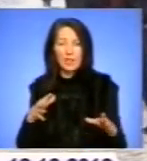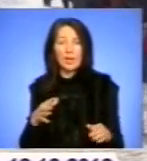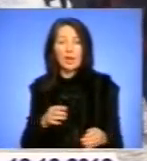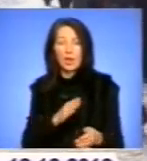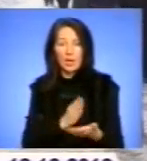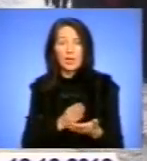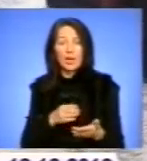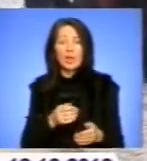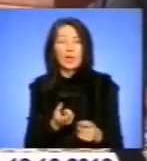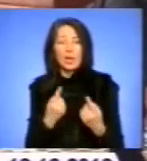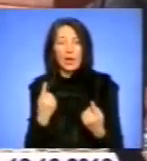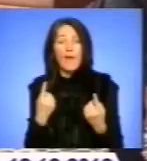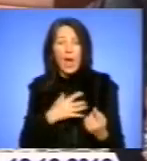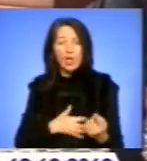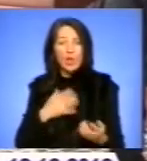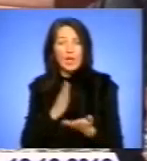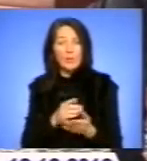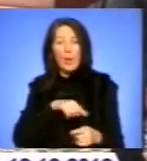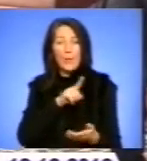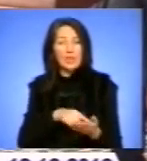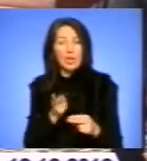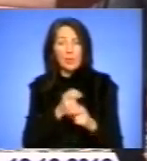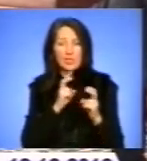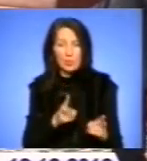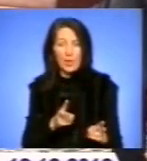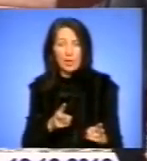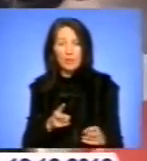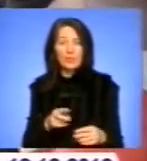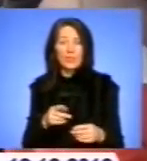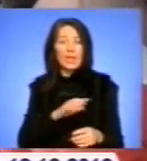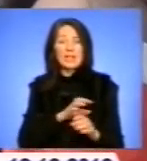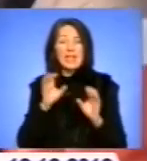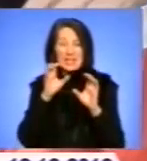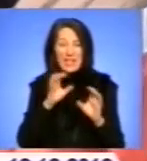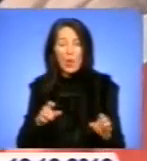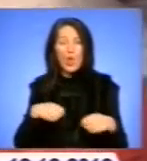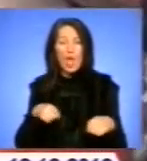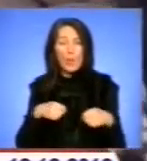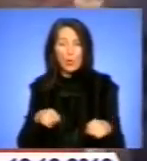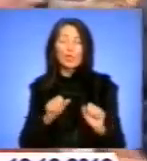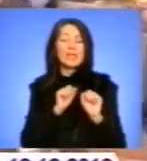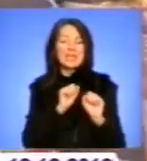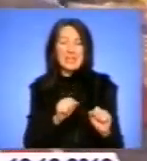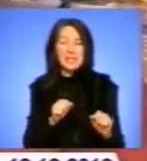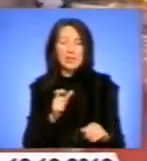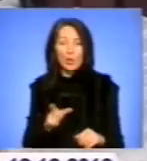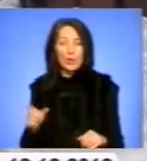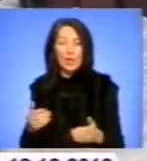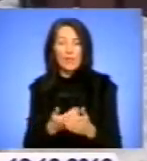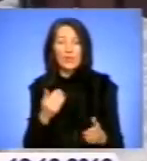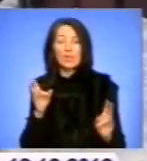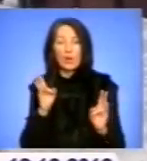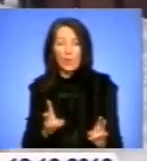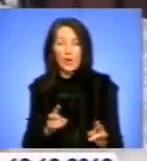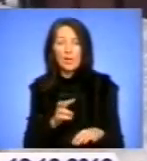є питання безпеки. З метою профілактики незаконного обігу піротехнічних виробів, захисту громадян від травмування, співробітники Тернопільської міліції у ці